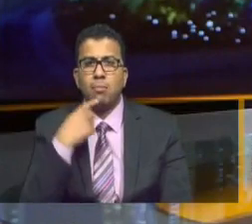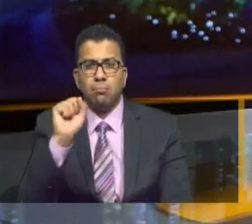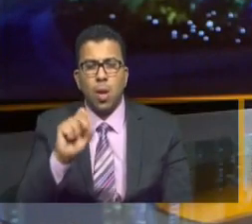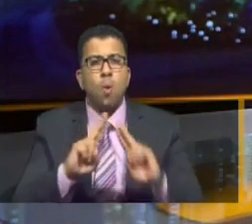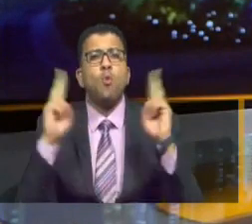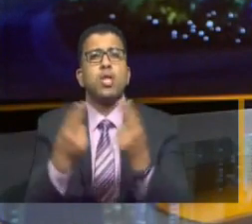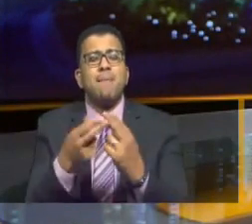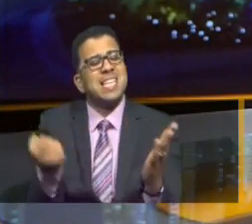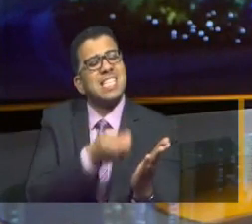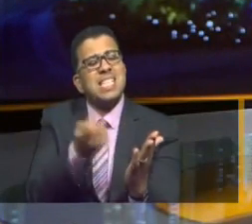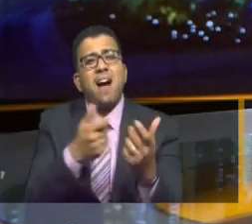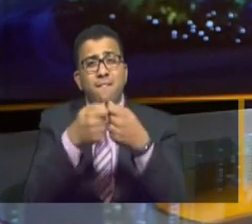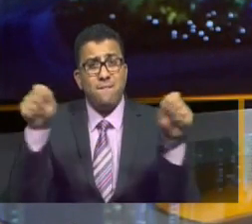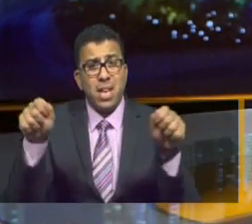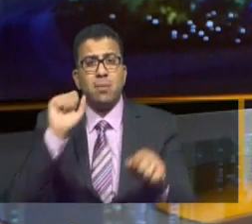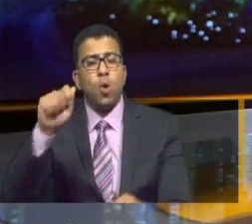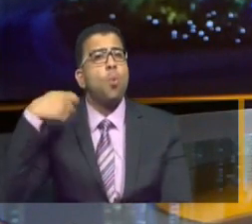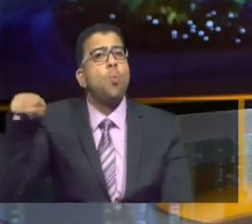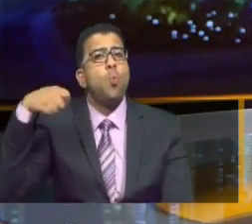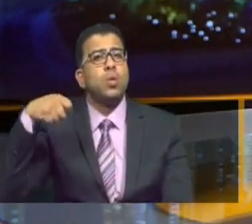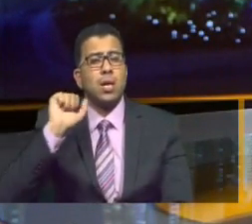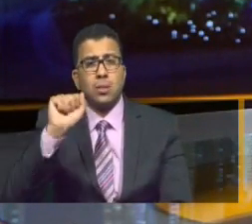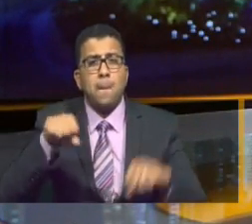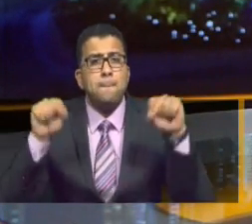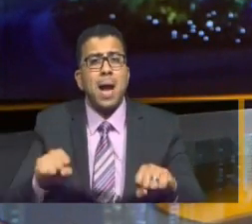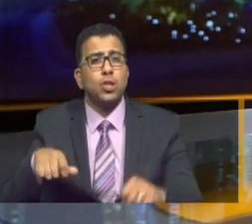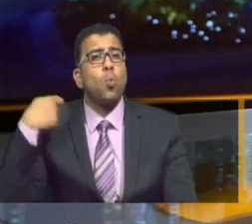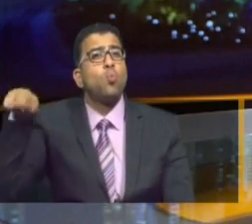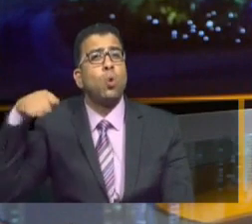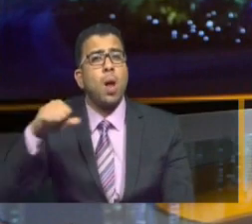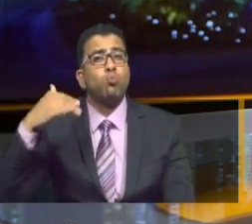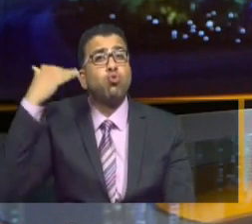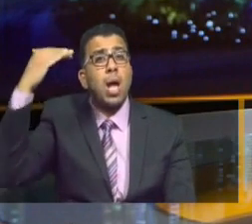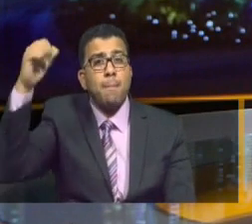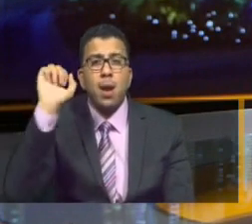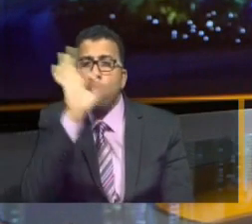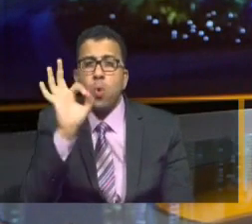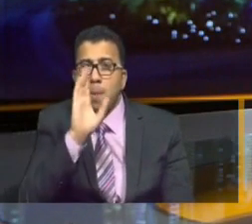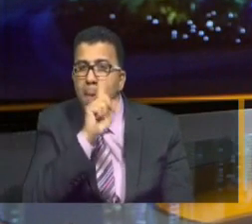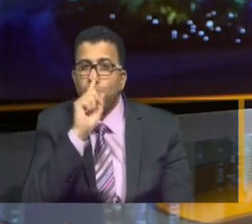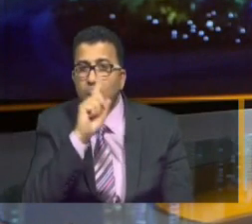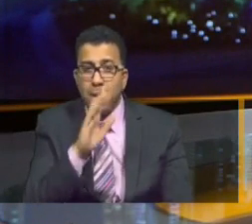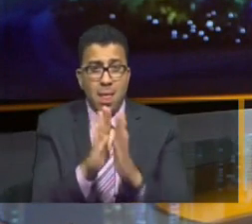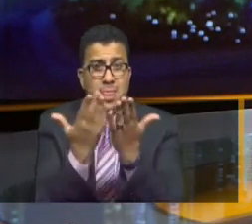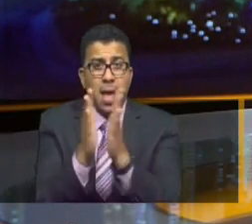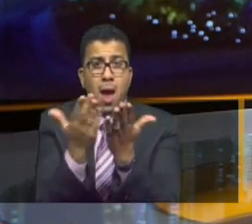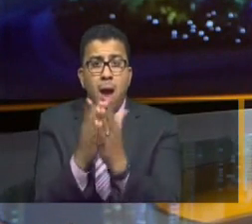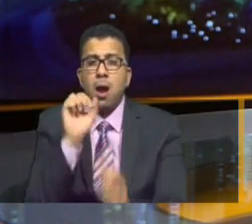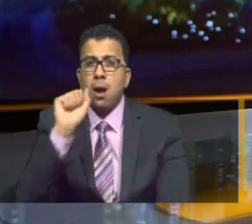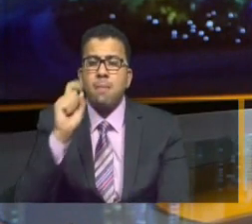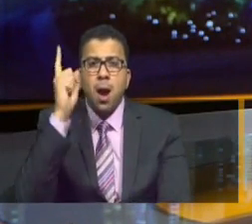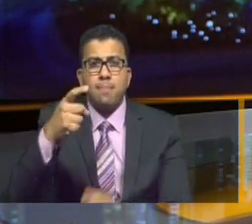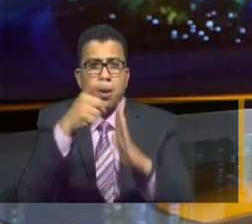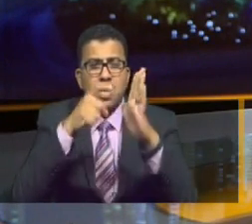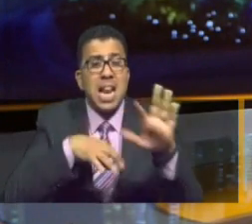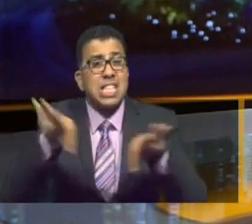وتم خلال المؤتمر الصحفي الذي عقدته وزارة شؤون مجلس الوزراء والمستقبل في معرض أبوظبي للكتاب الإعلان عن التوجهات